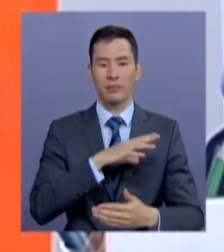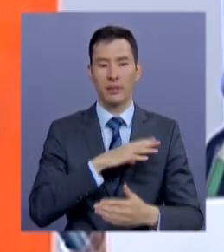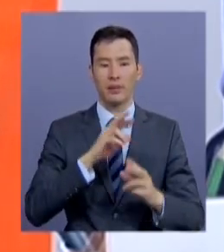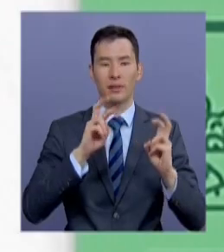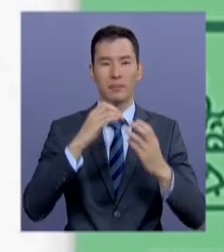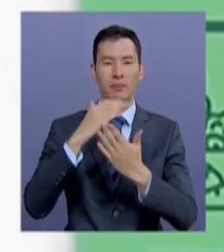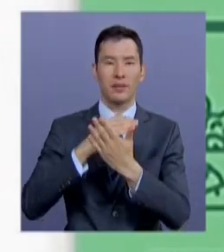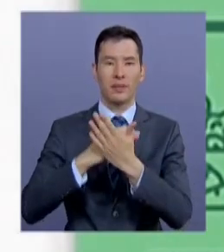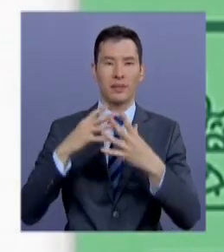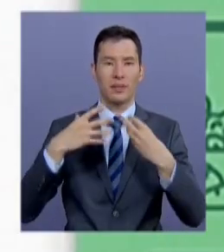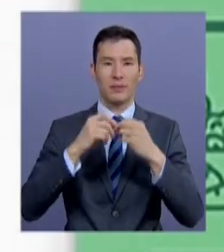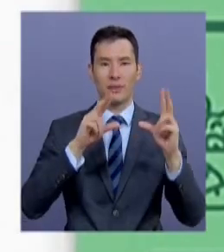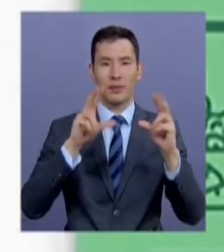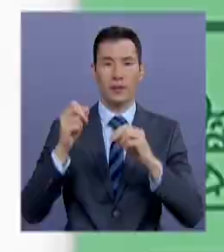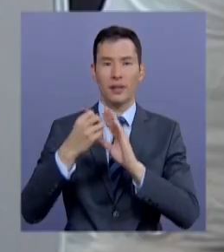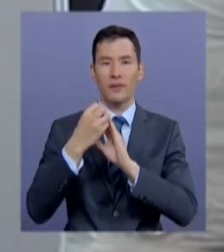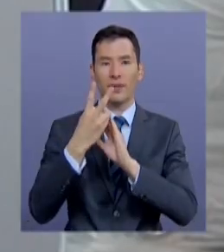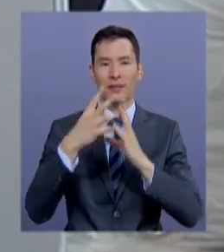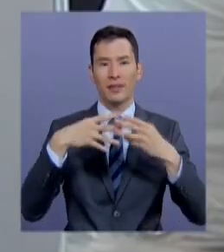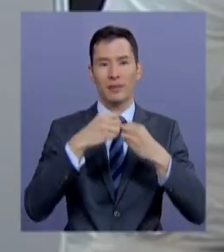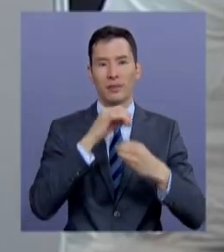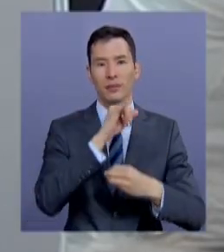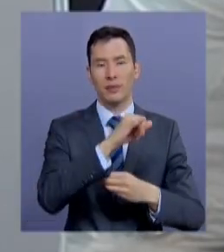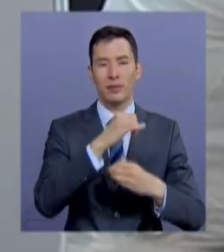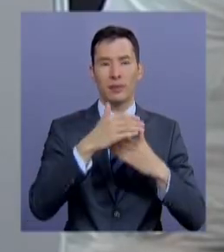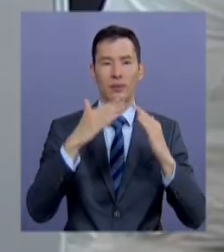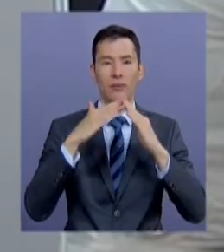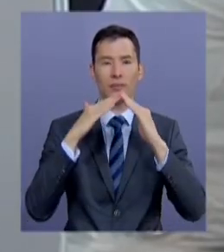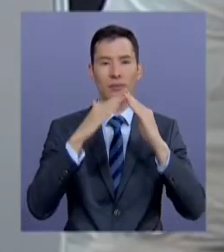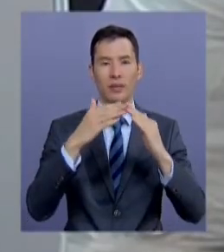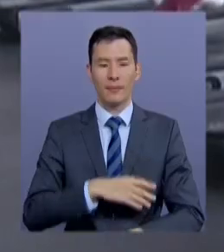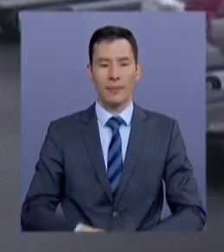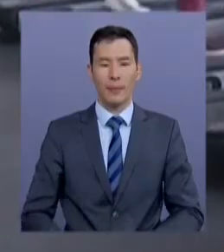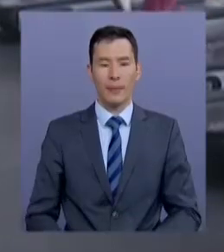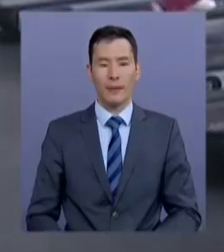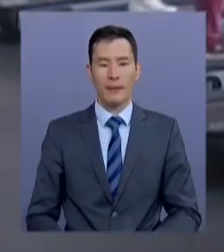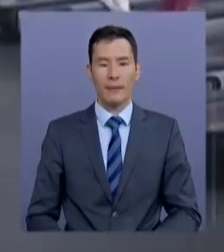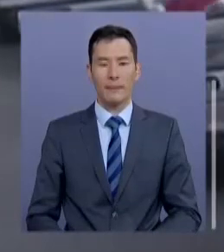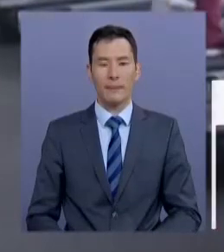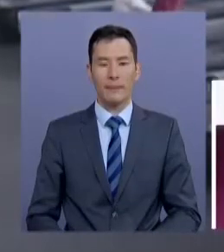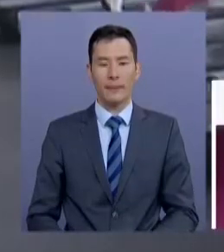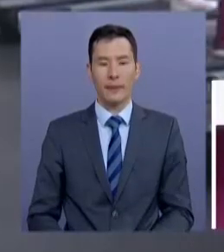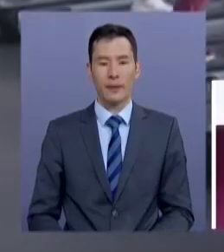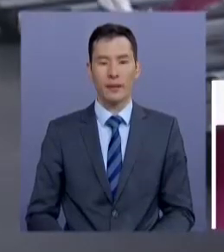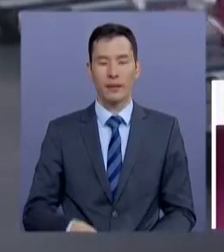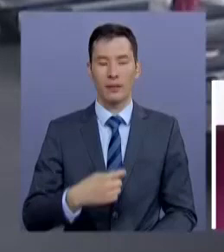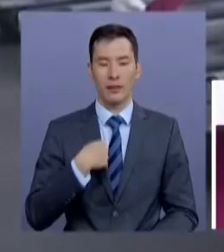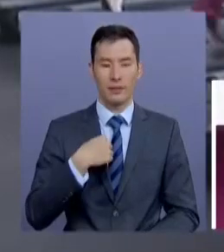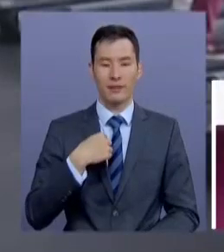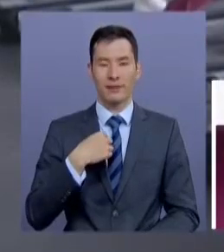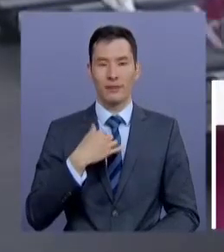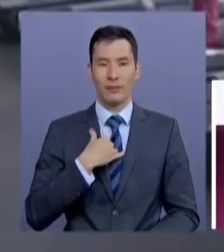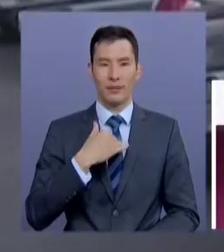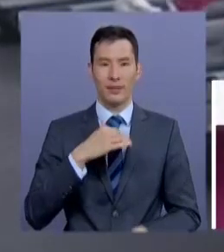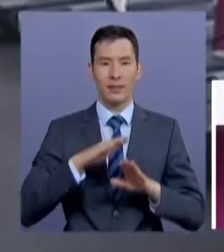отбасы бағдарламасы аясында 12 көп балалы анаға тұрғын үй алу үшін 1 миллион теңгеден қаражат бөлінген. Көп балалы анамын. Енді рахмет әкімшілікке,